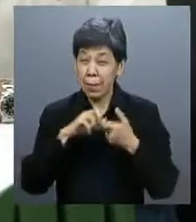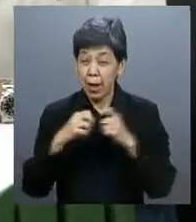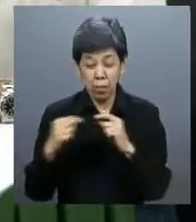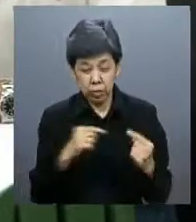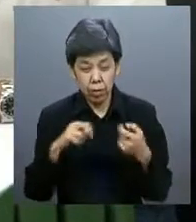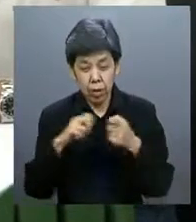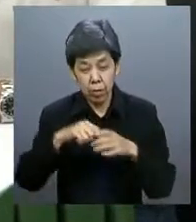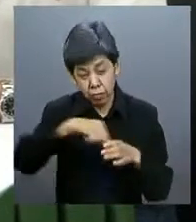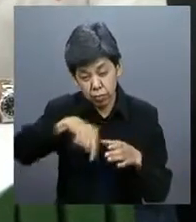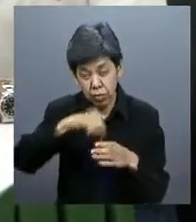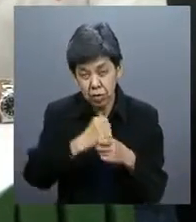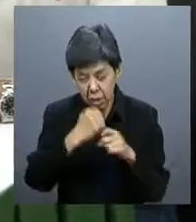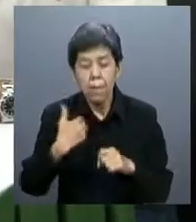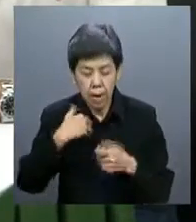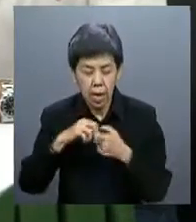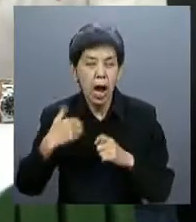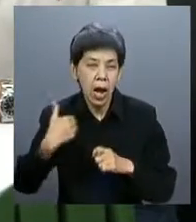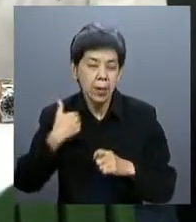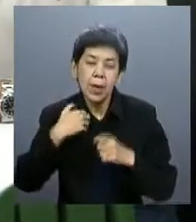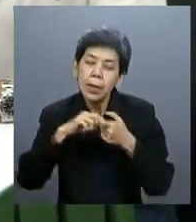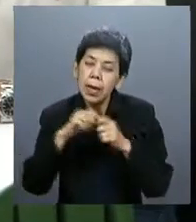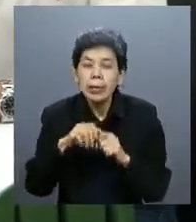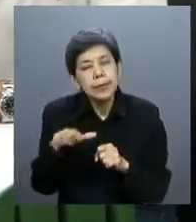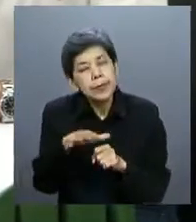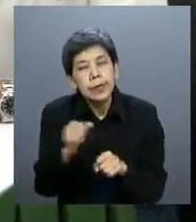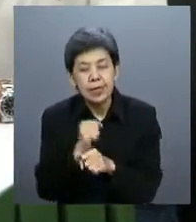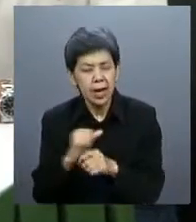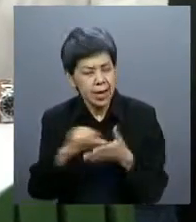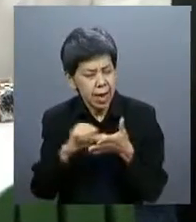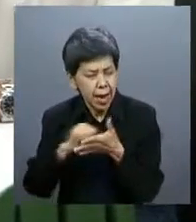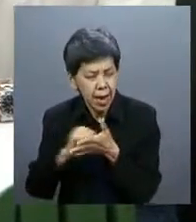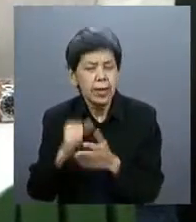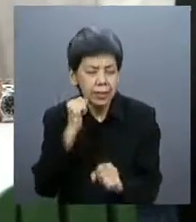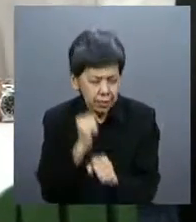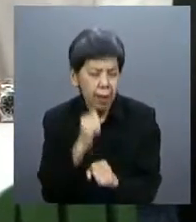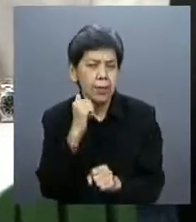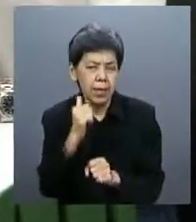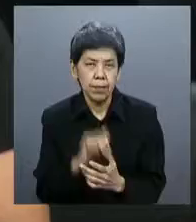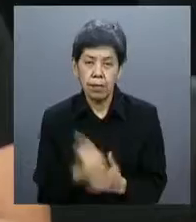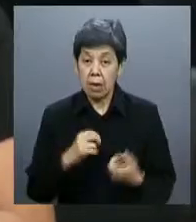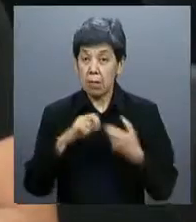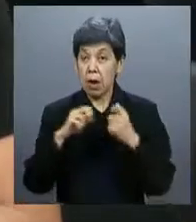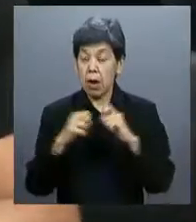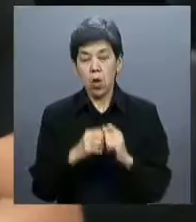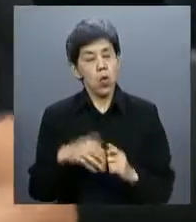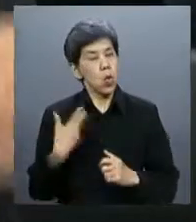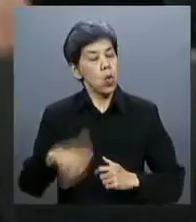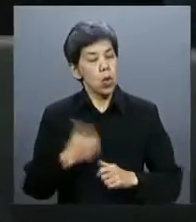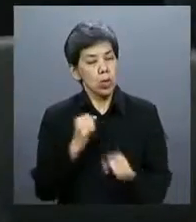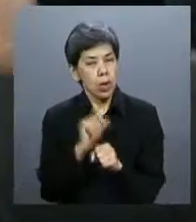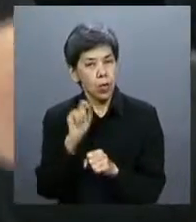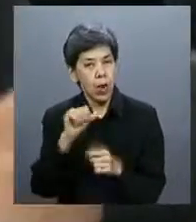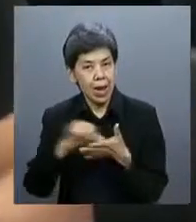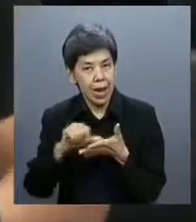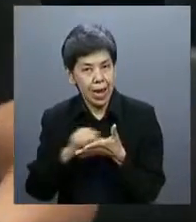แย้งภายในองค์กรนั้นมีอยู่แต่เป็นเพียงปัญหาเล็กน้อยซึ่งอาจจะแก้ไขภายหลังได้แต่ปัญหาที่เป็นเรื่องใหญ่และต้องเร่งแก้ไ